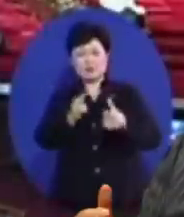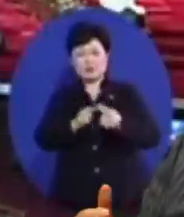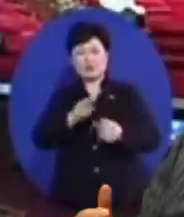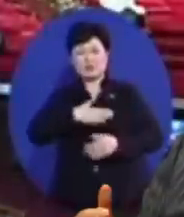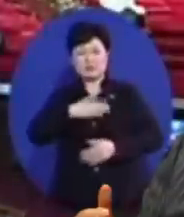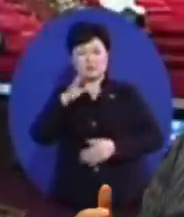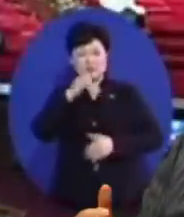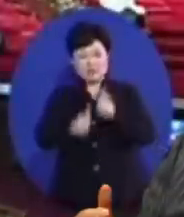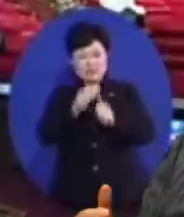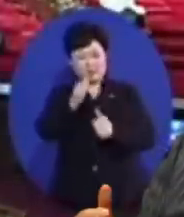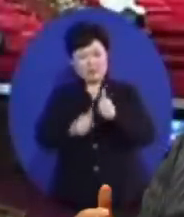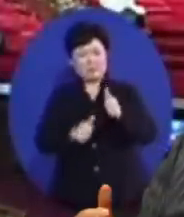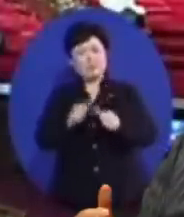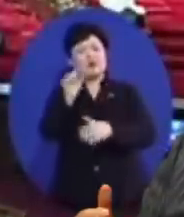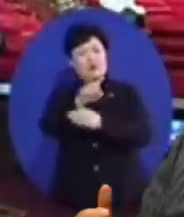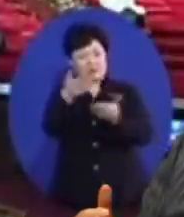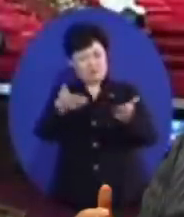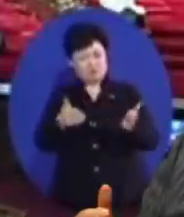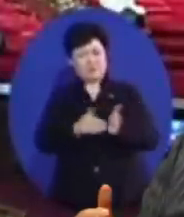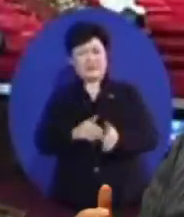시험하신 것입니다.